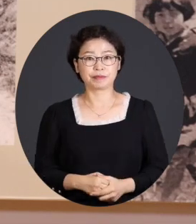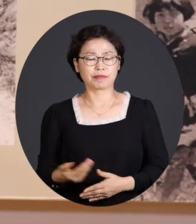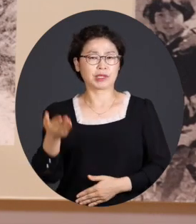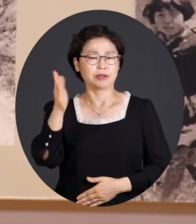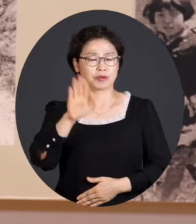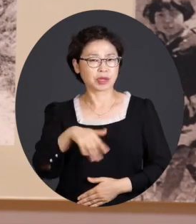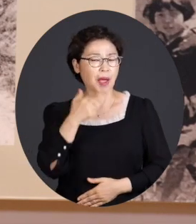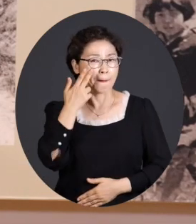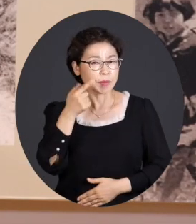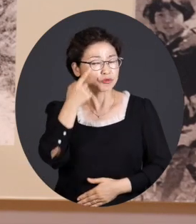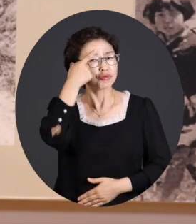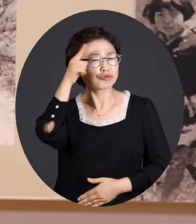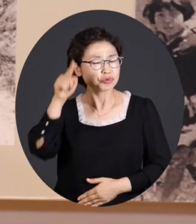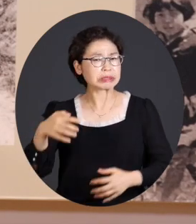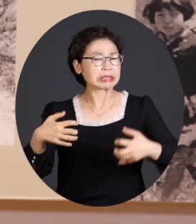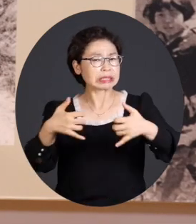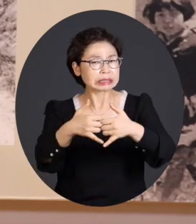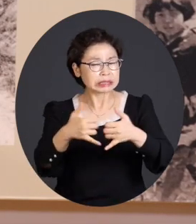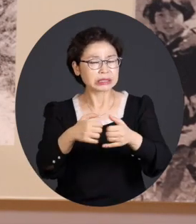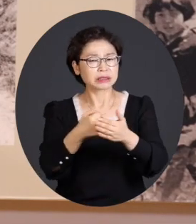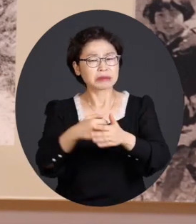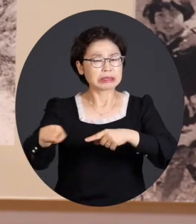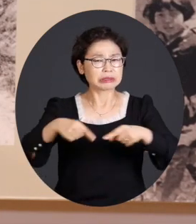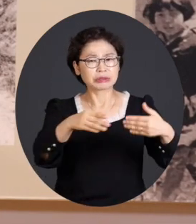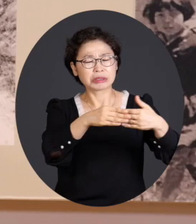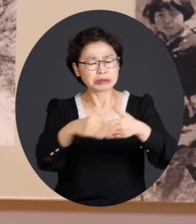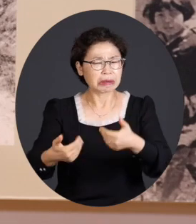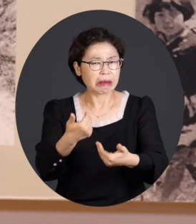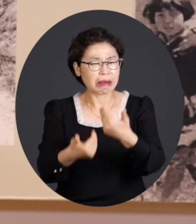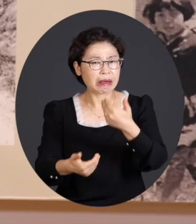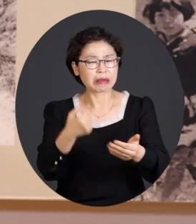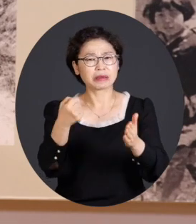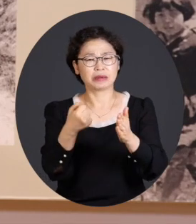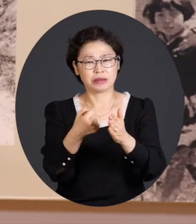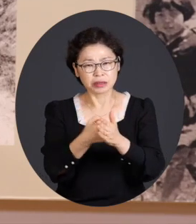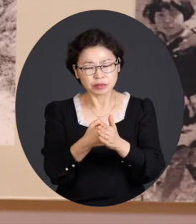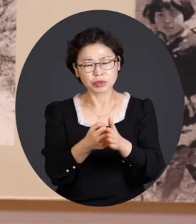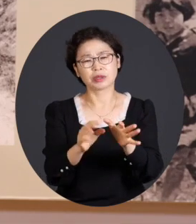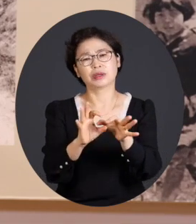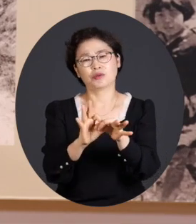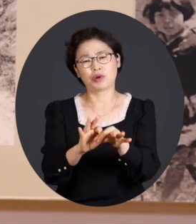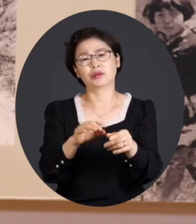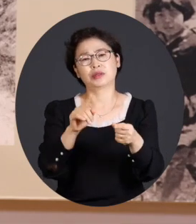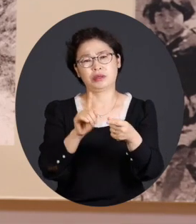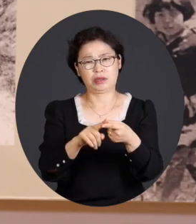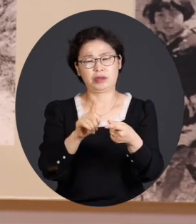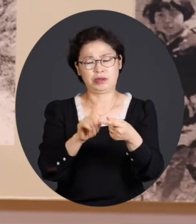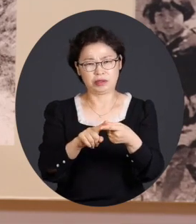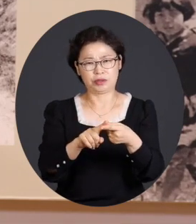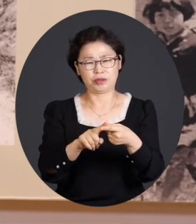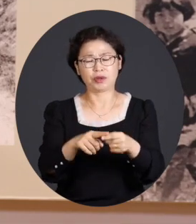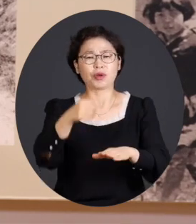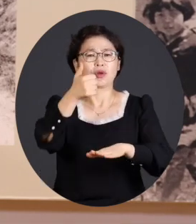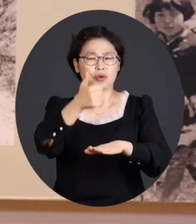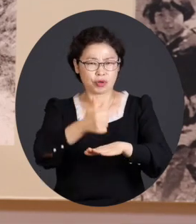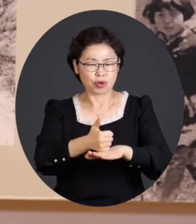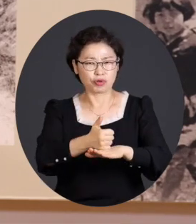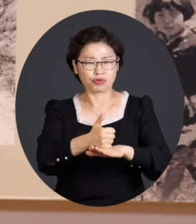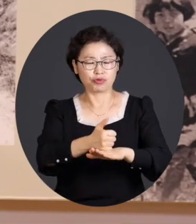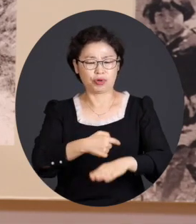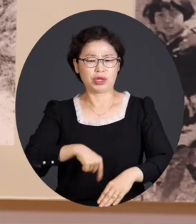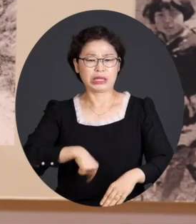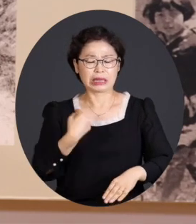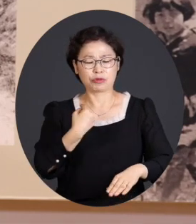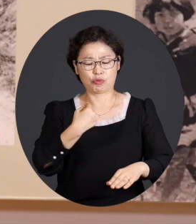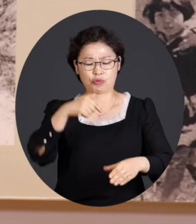그러나 미국과 소련의 냉전, 정치 지도자들의 분열로 민족의 운명은 유행으로 넘어갔고 결국 단독